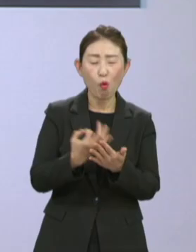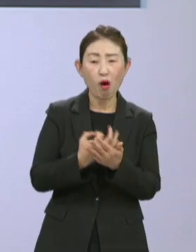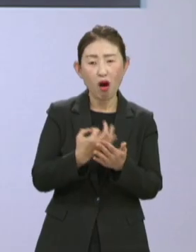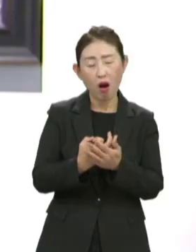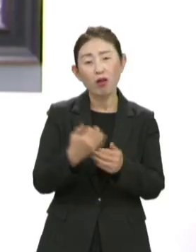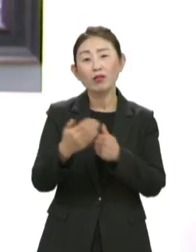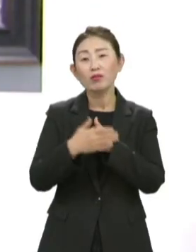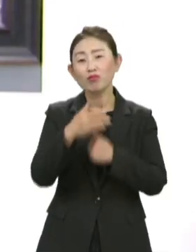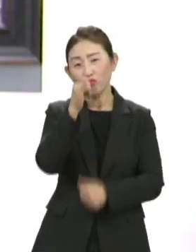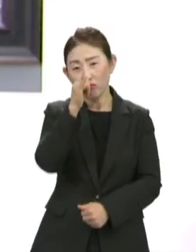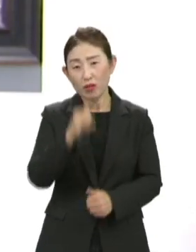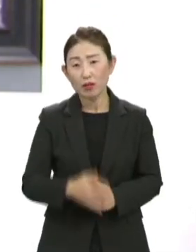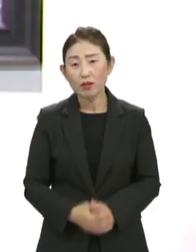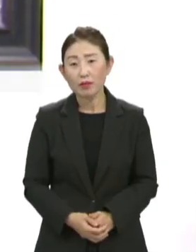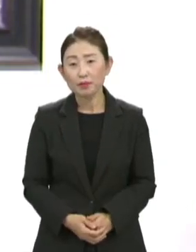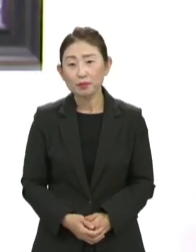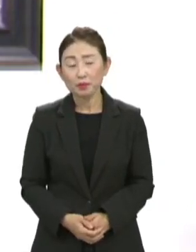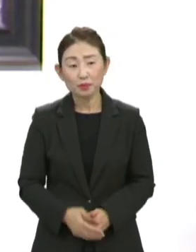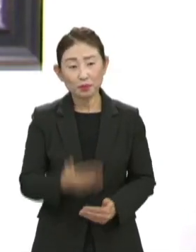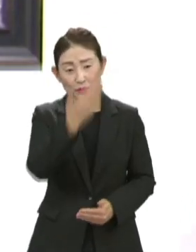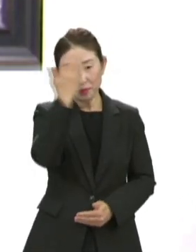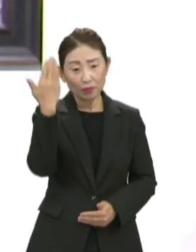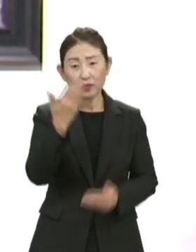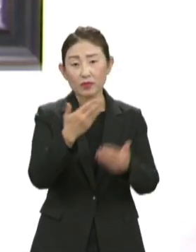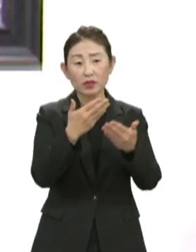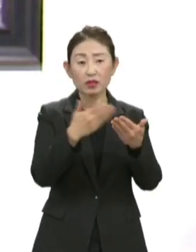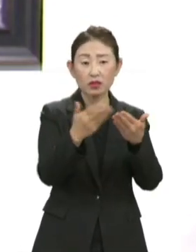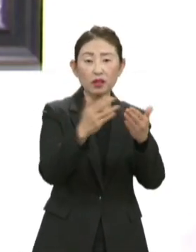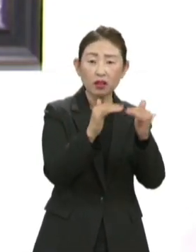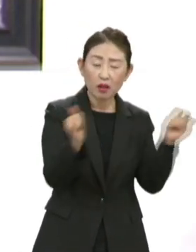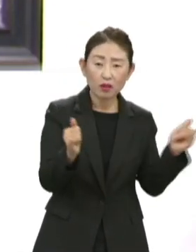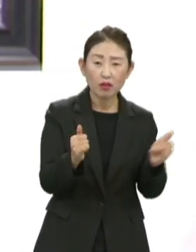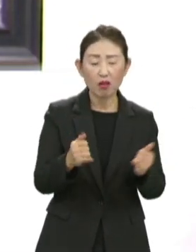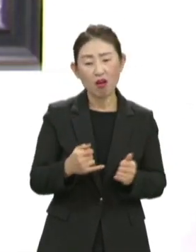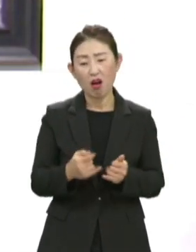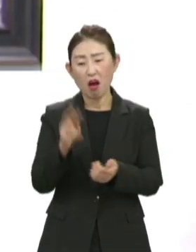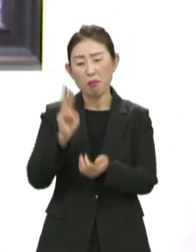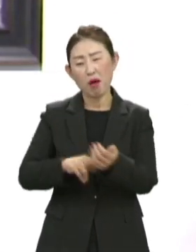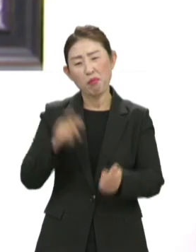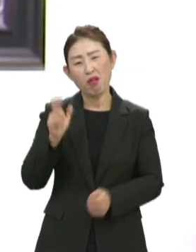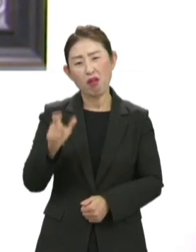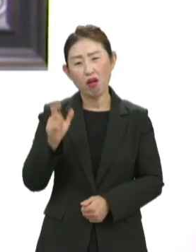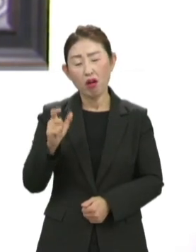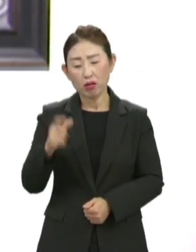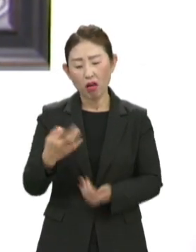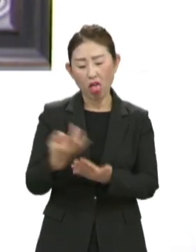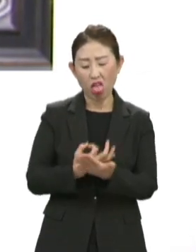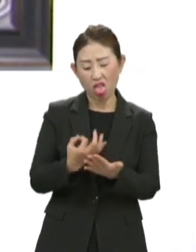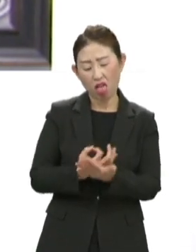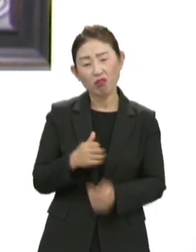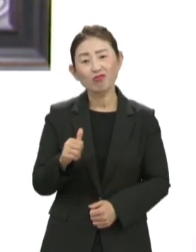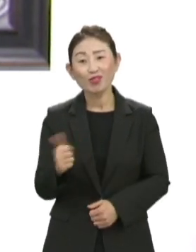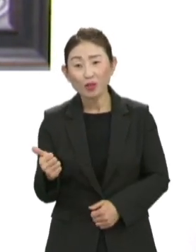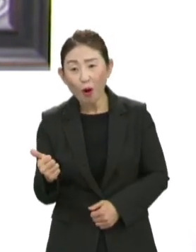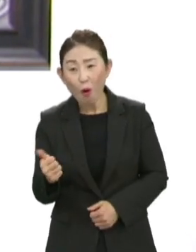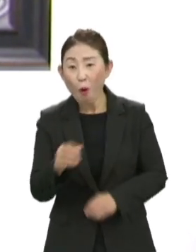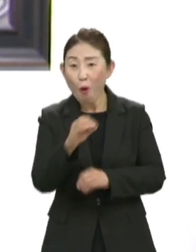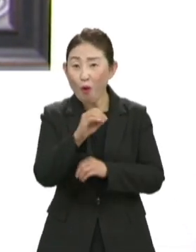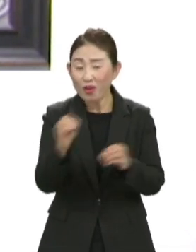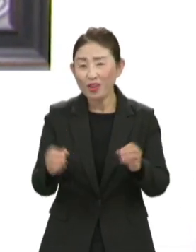있습니다. 사실 청년 작가분들은 이제 금전적인 어려움을 많이 겪고 있어요. 그런 측면에서